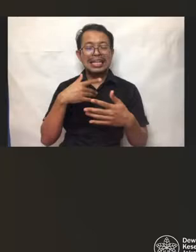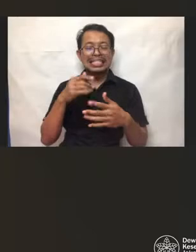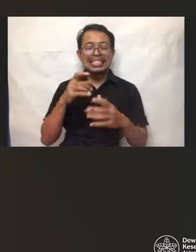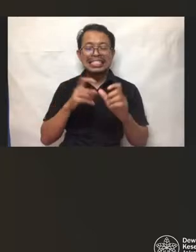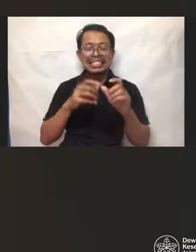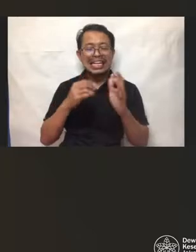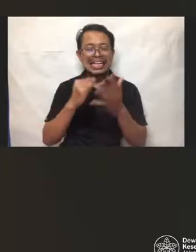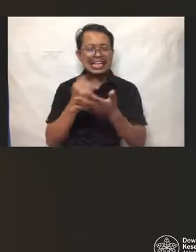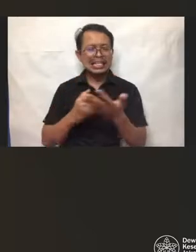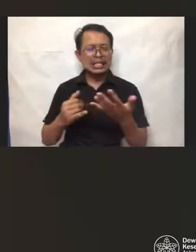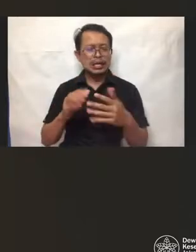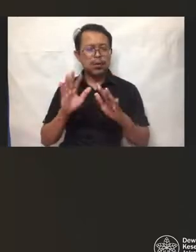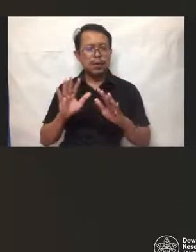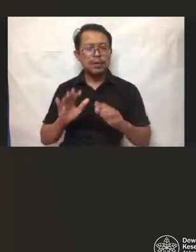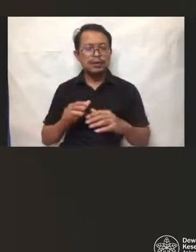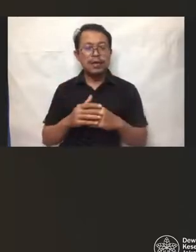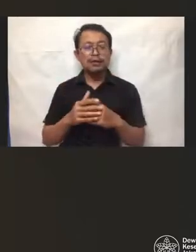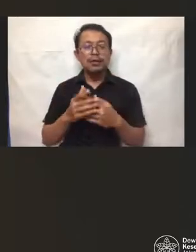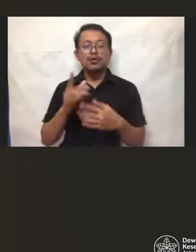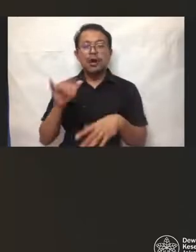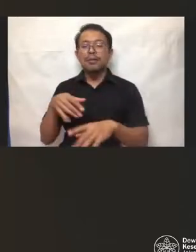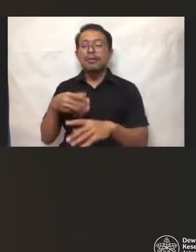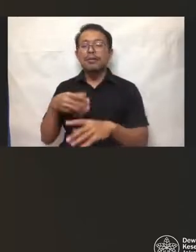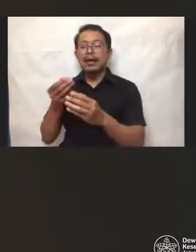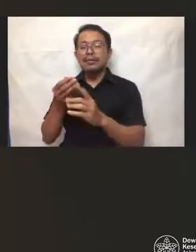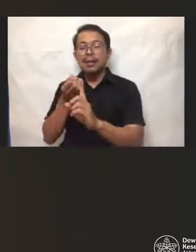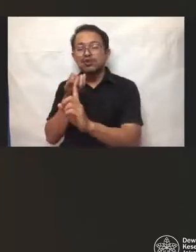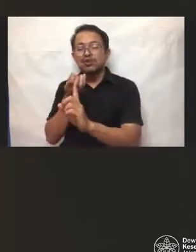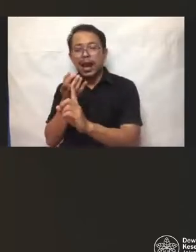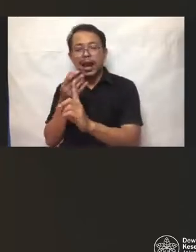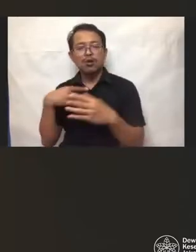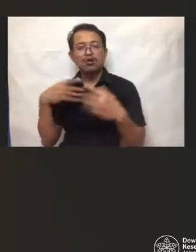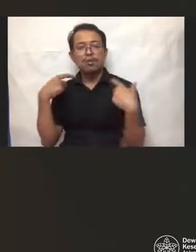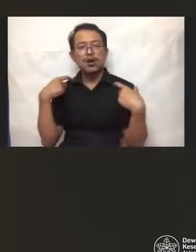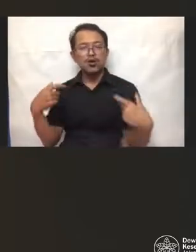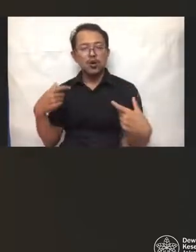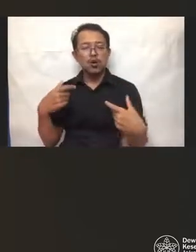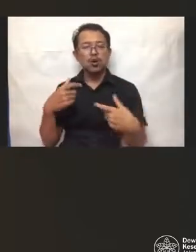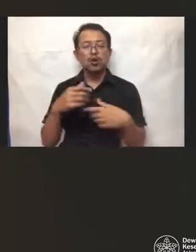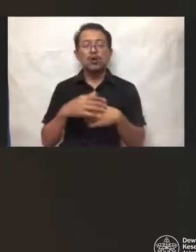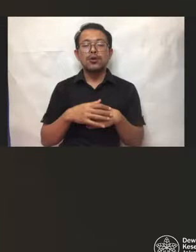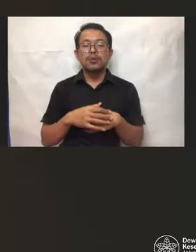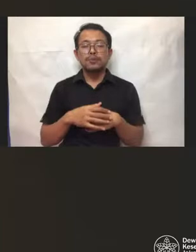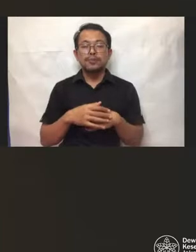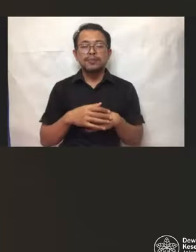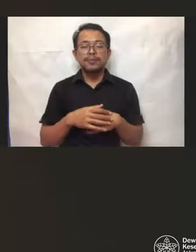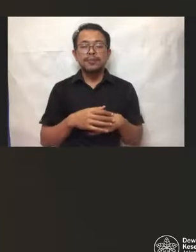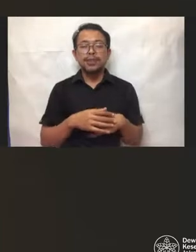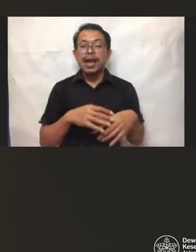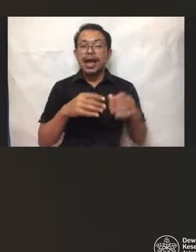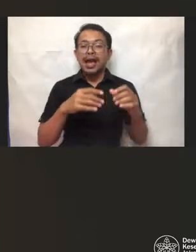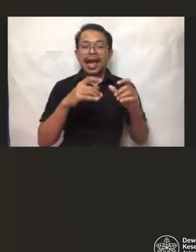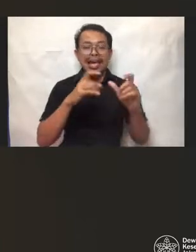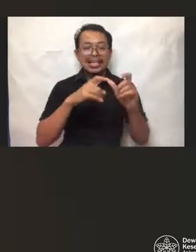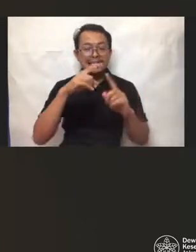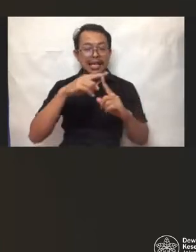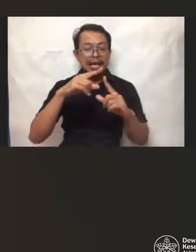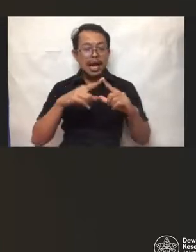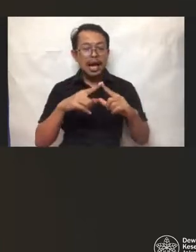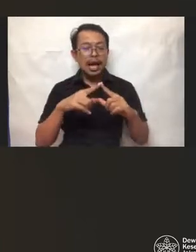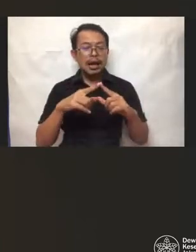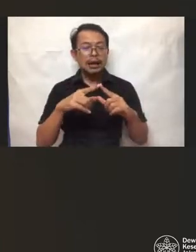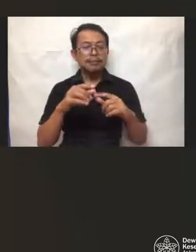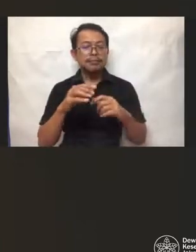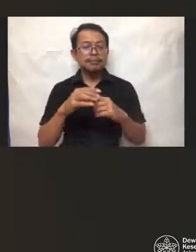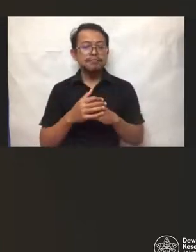Kemudian memberikan masukan pada gubernur menyoal persoalan kebudayaan dalam arti yang luas. Sutan Takdir Ali Syahbana, Muhammad Said Rekso